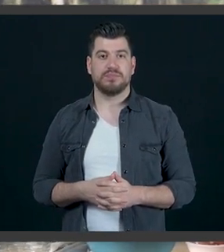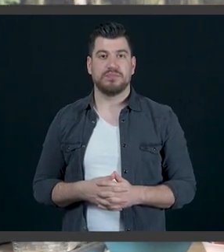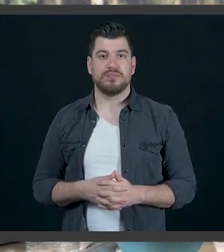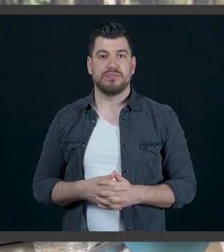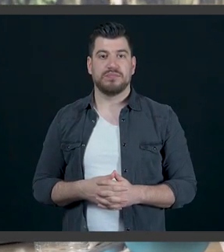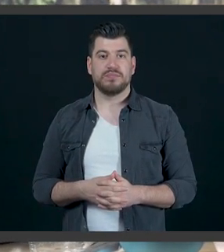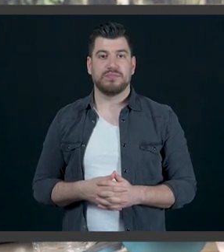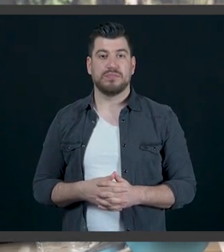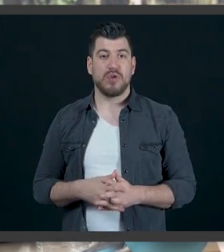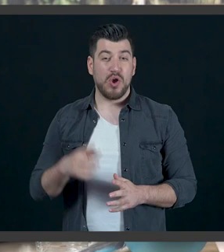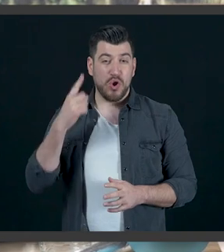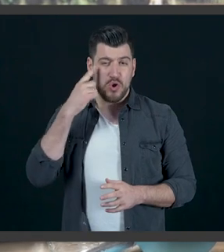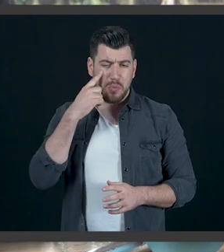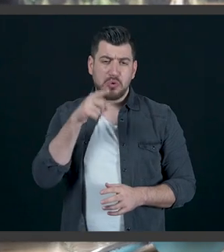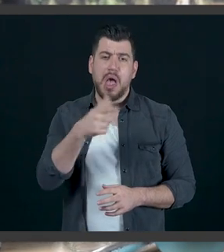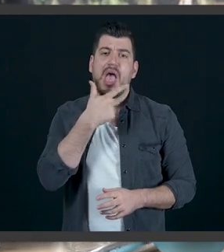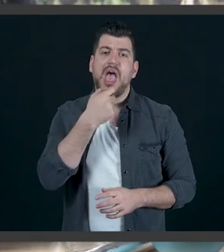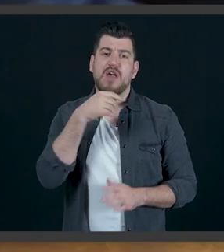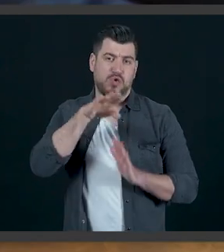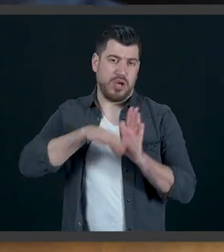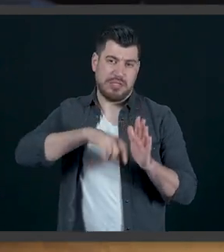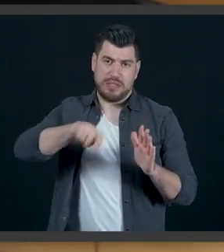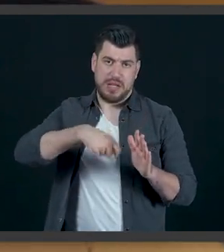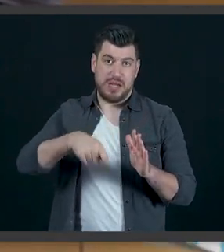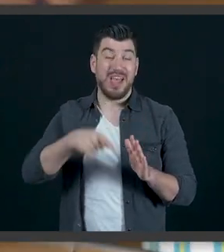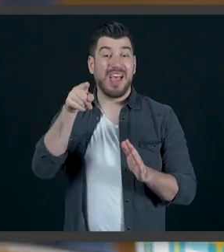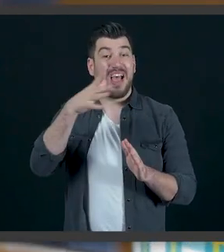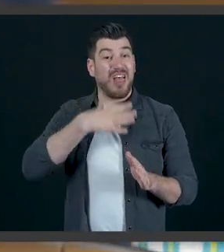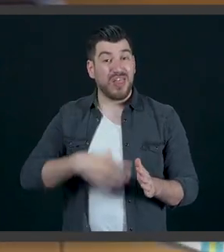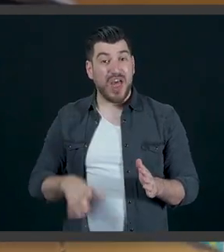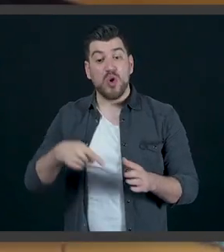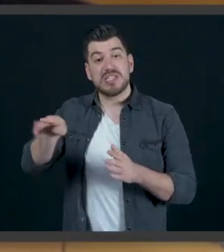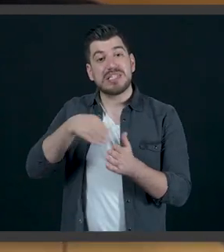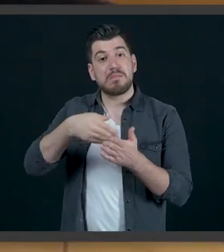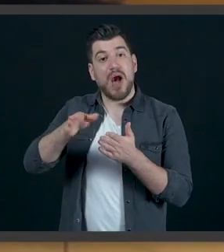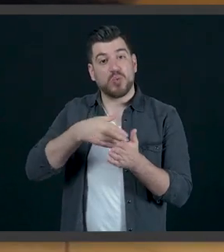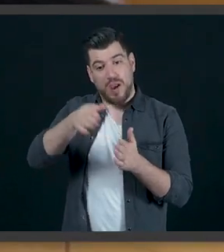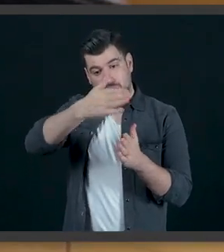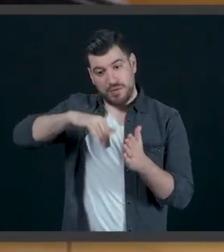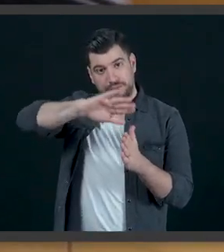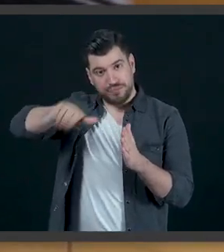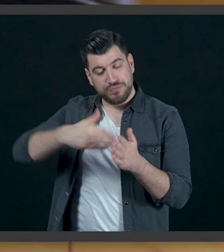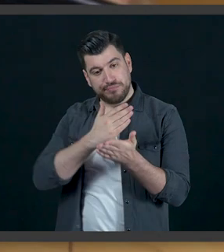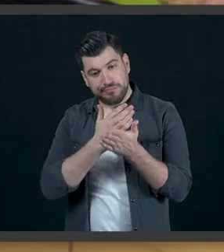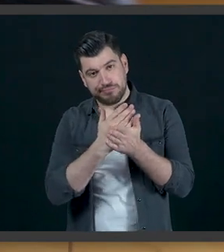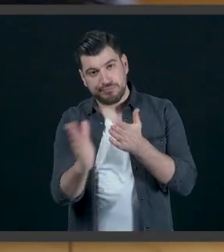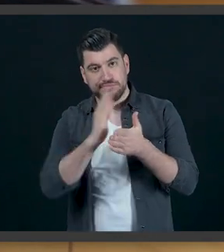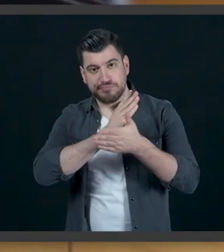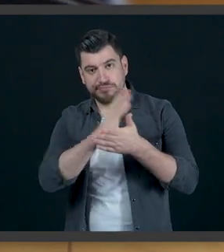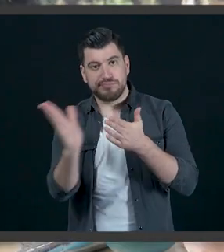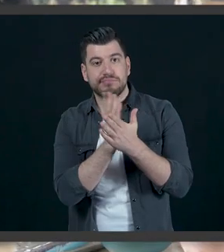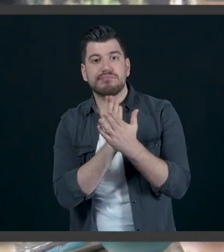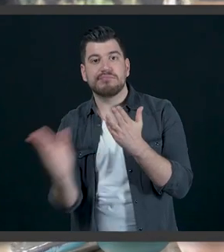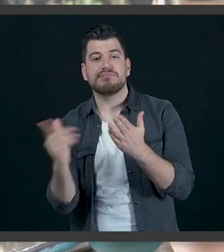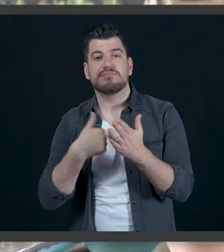Νομίζω ότι ο καθένας μπορεί να φτιάξει αυτή τη συνταγή. Να χρησιμοποιήσετε μία σπάτουλα γιατί θέλω να βγάλετε όλη τη σοκολάτα μέσα από το μπολάκι. Μην